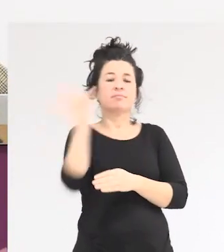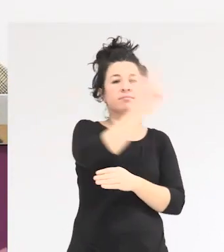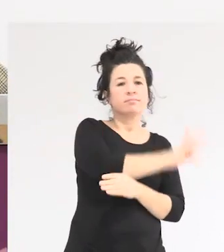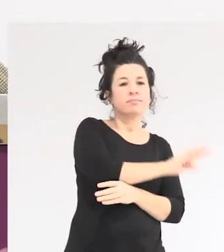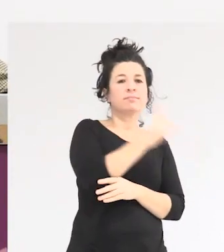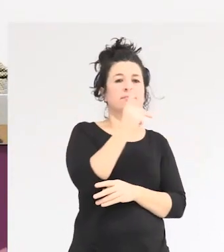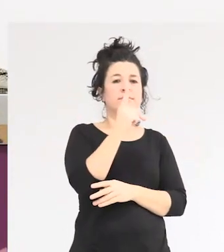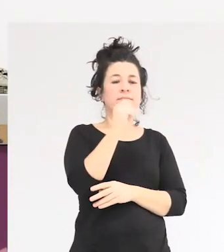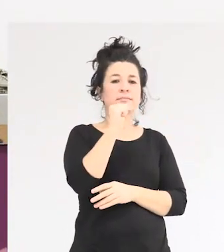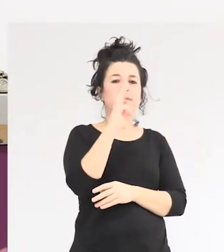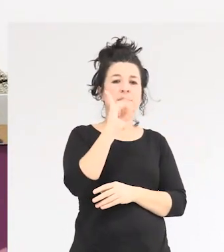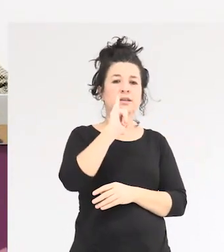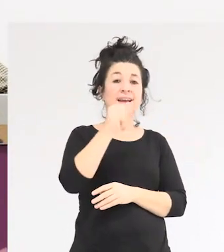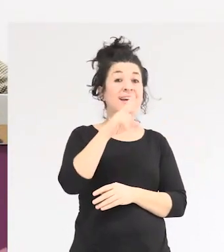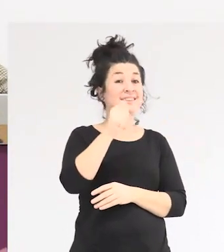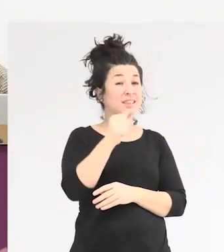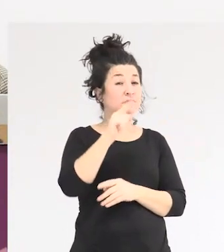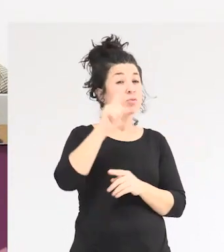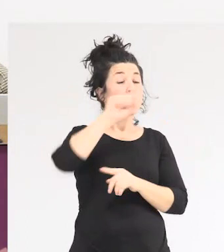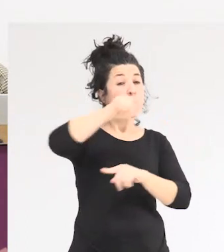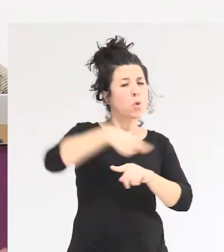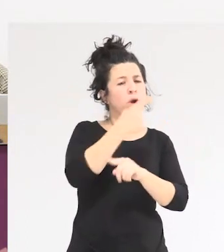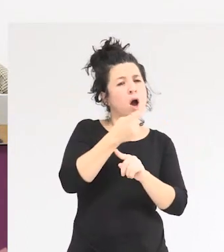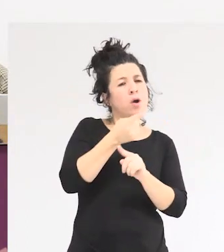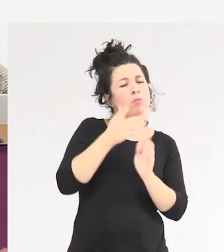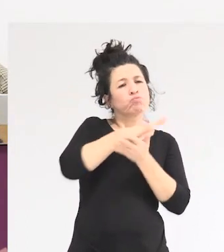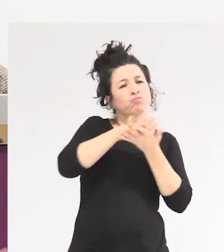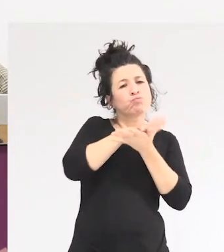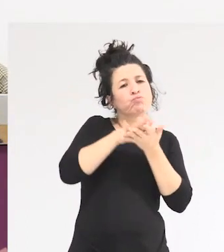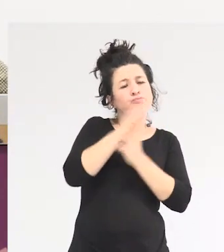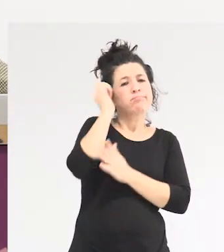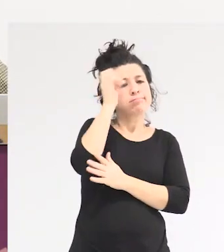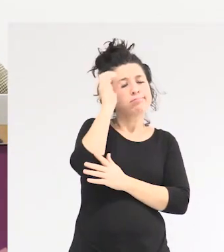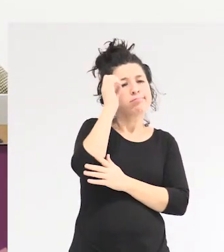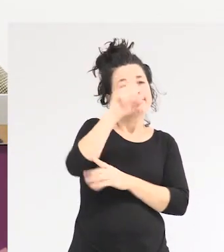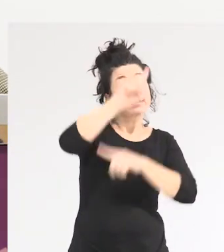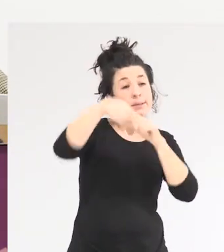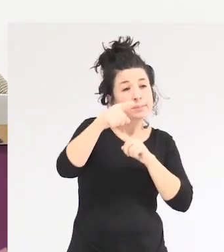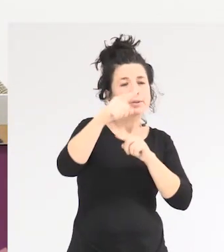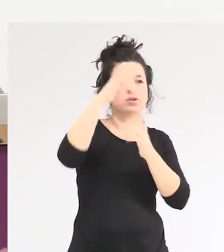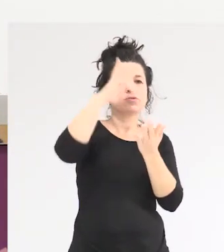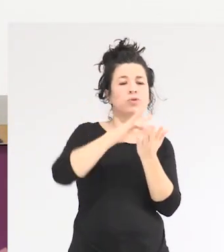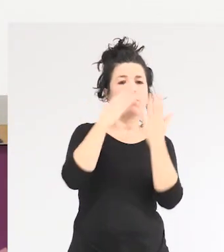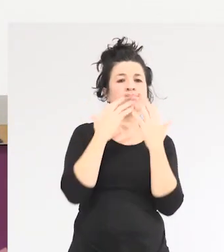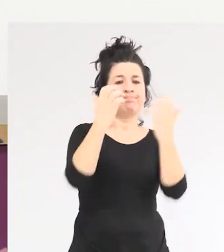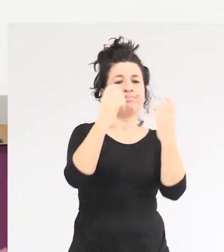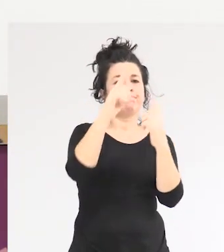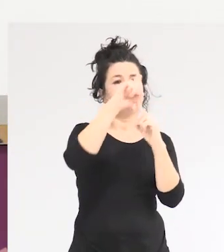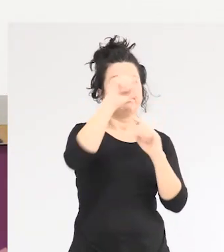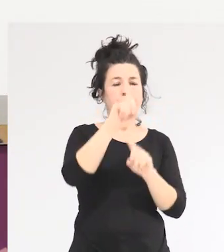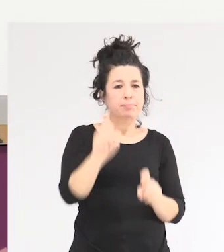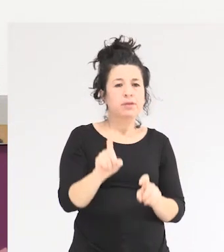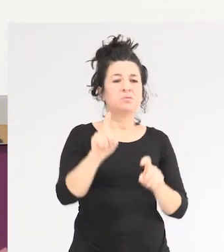bete litzein godu, gero pentsatzen dut galderak izango dituzuela, berak esaten duenaren inguruan, eta feminismoaz